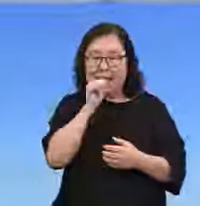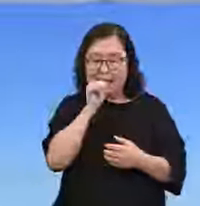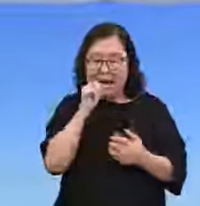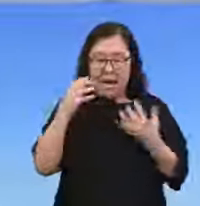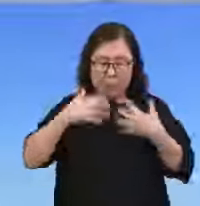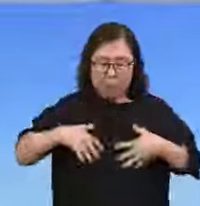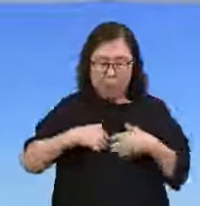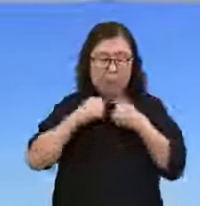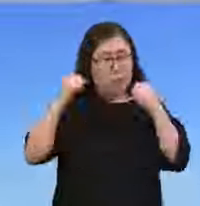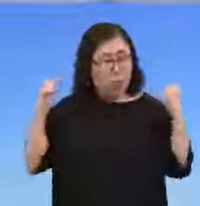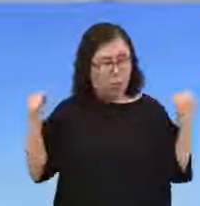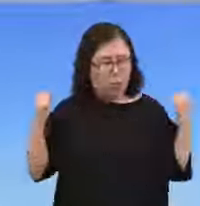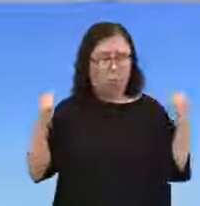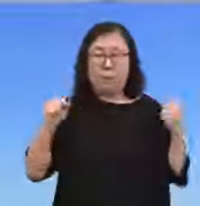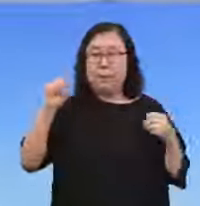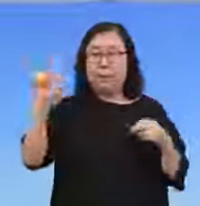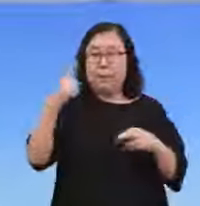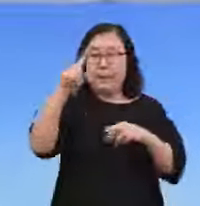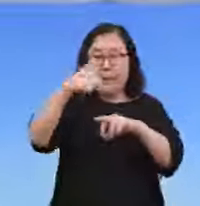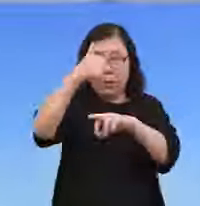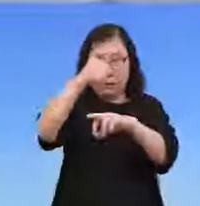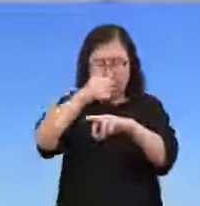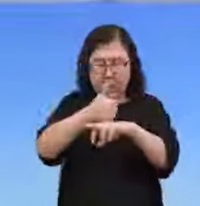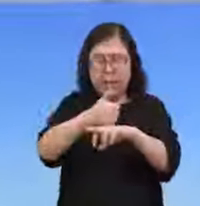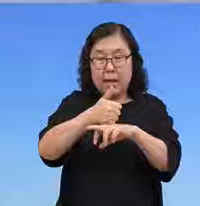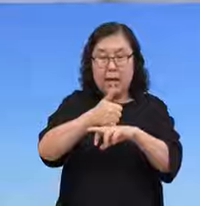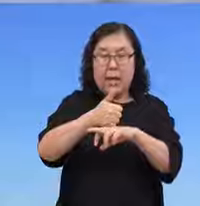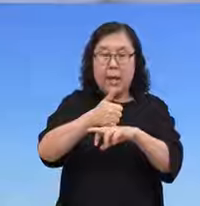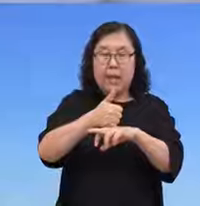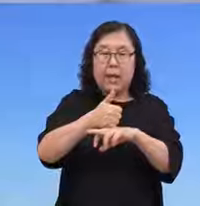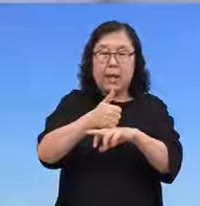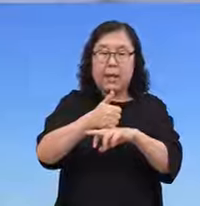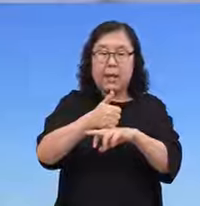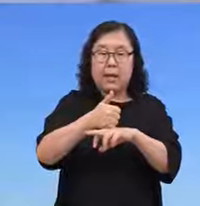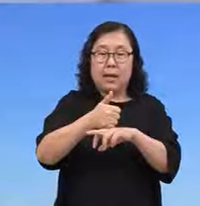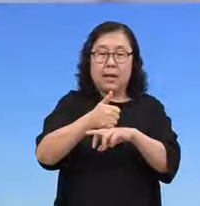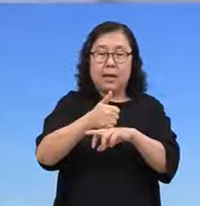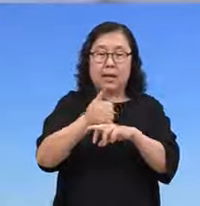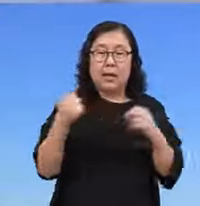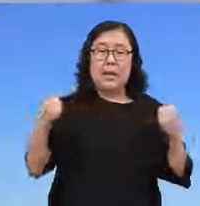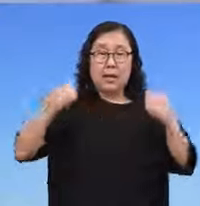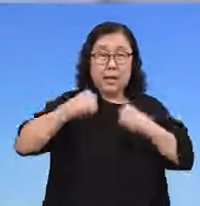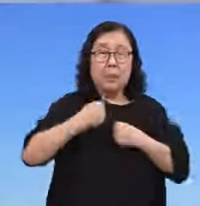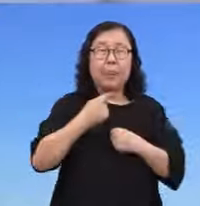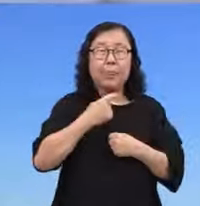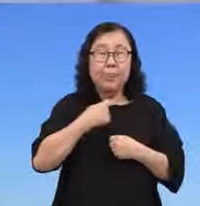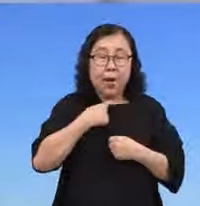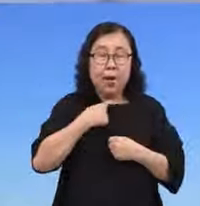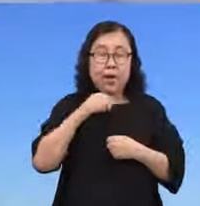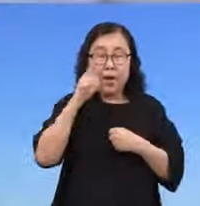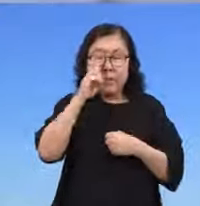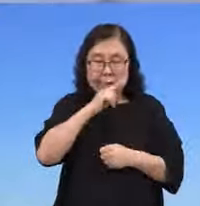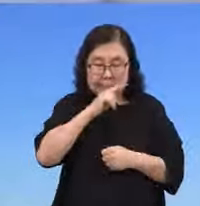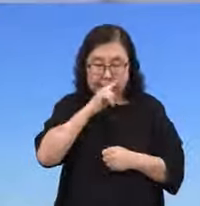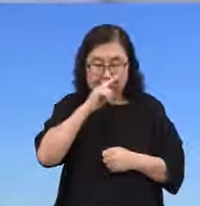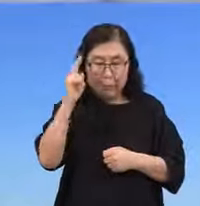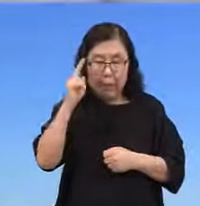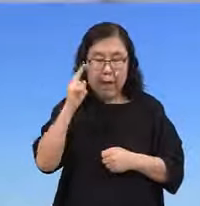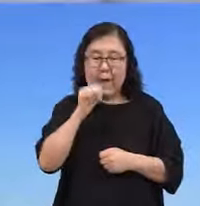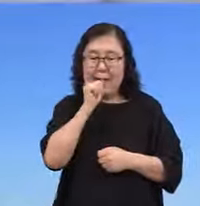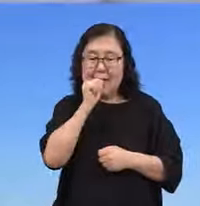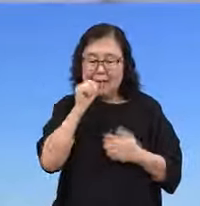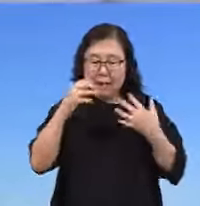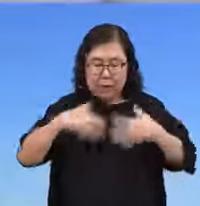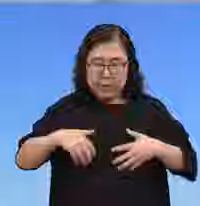그 어린 다윗에게 더 씌워진 이 화려한 사울 왕의 갑옷을 다 벗어 던지는 것으로부터 은혜가